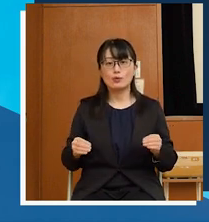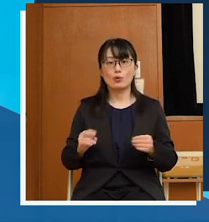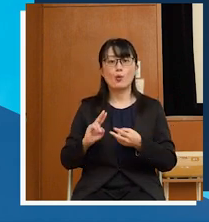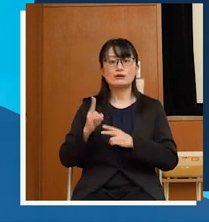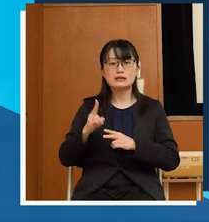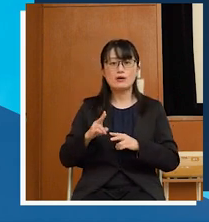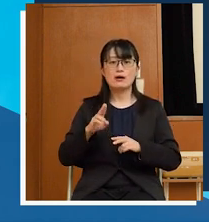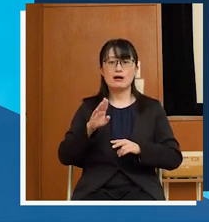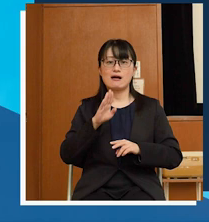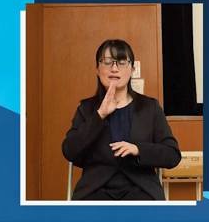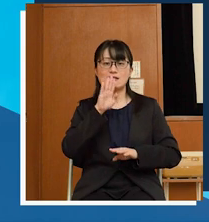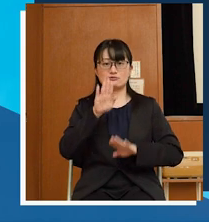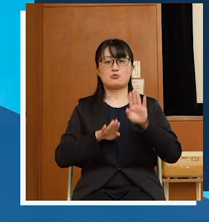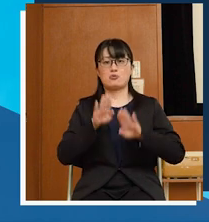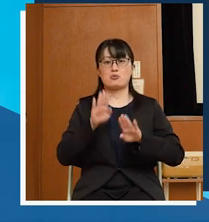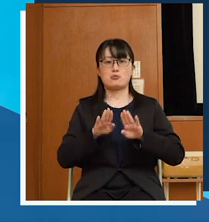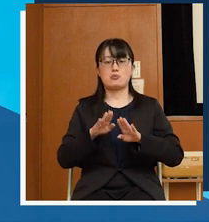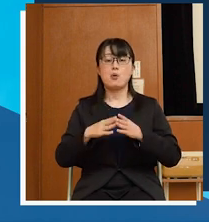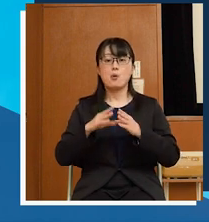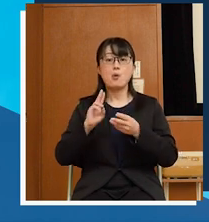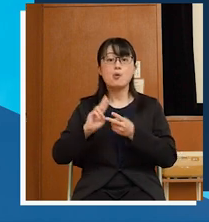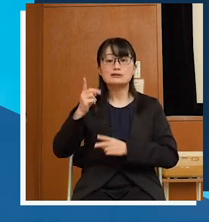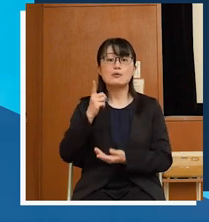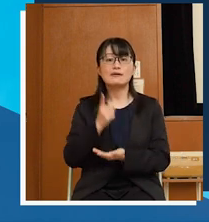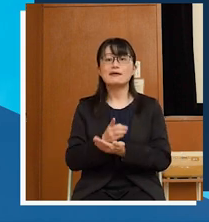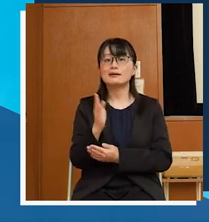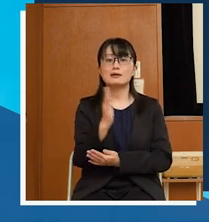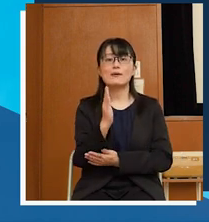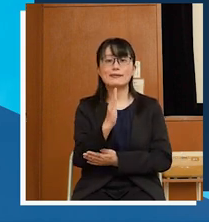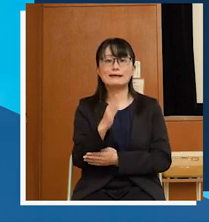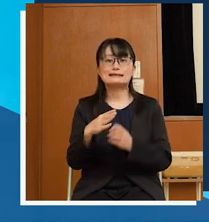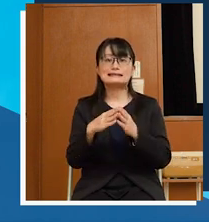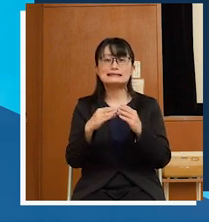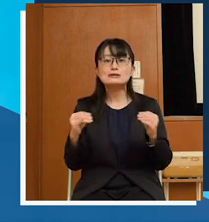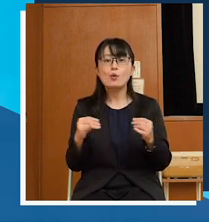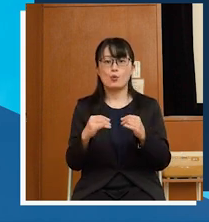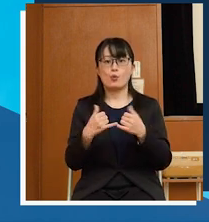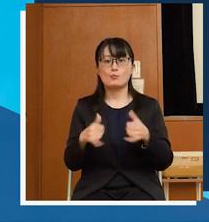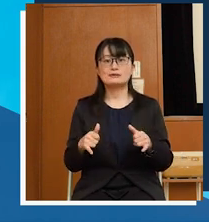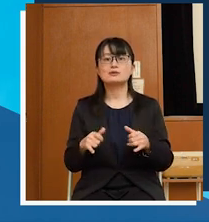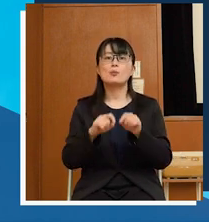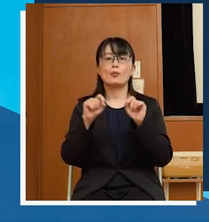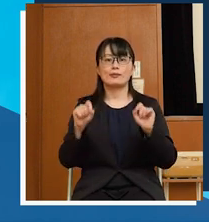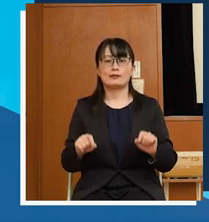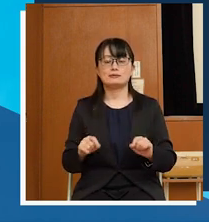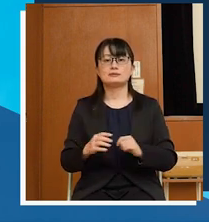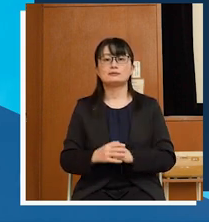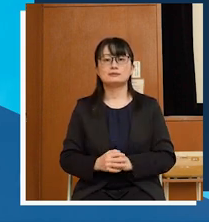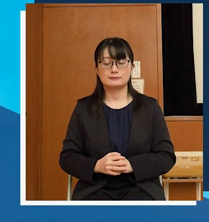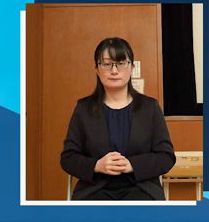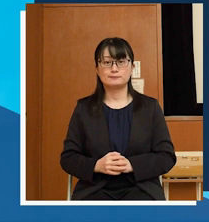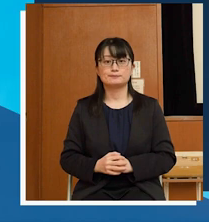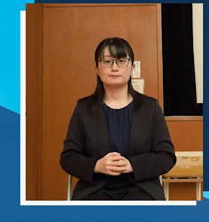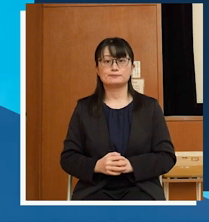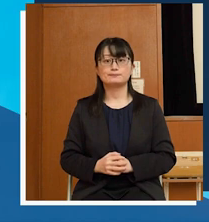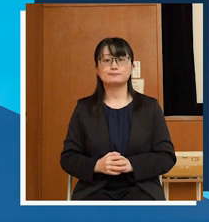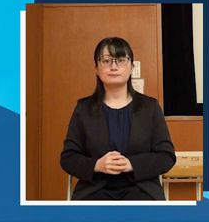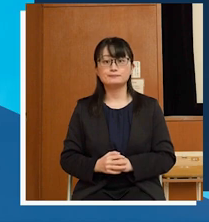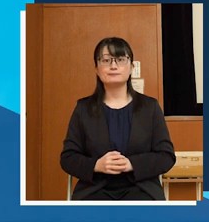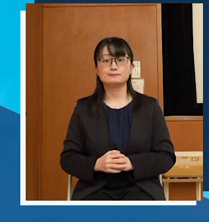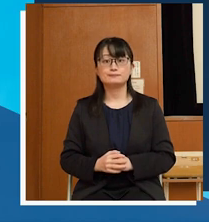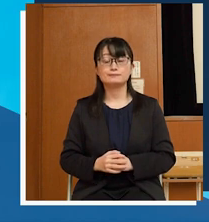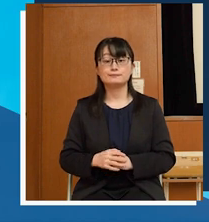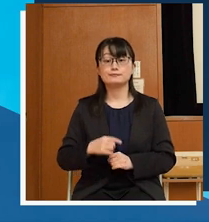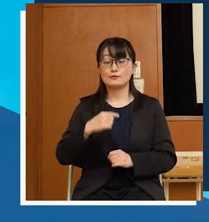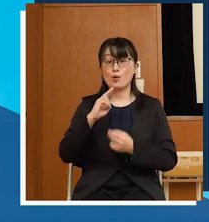沖縄だけではありませんこれは日本国内の日本国民の問題ですですから沖縄県では日米両政府に